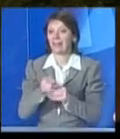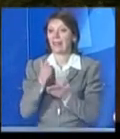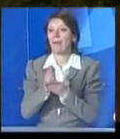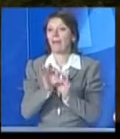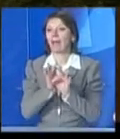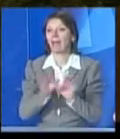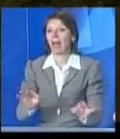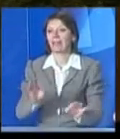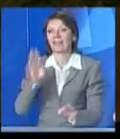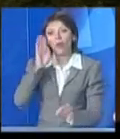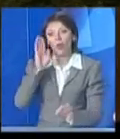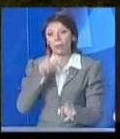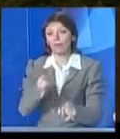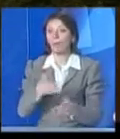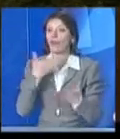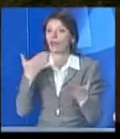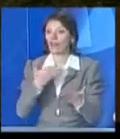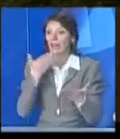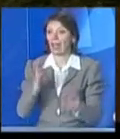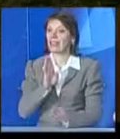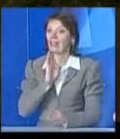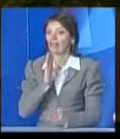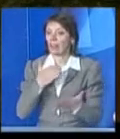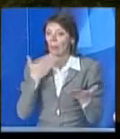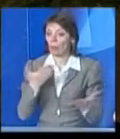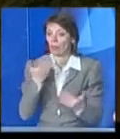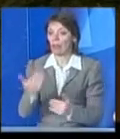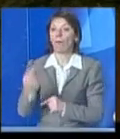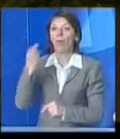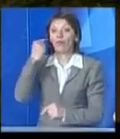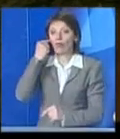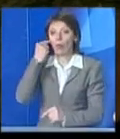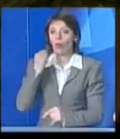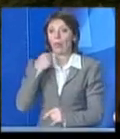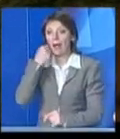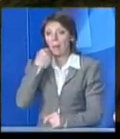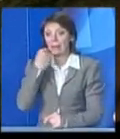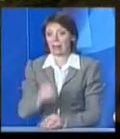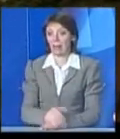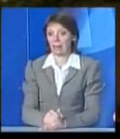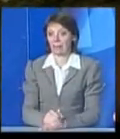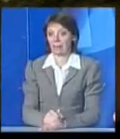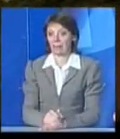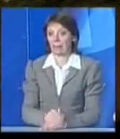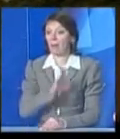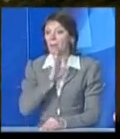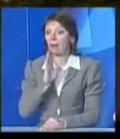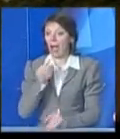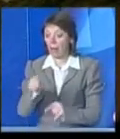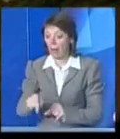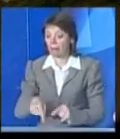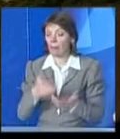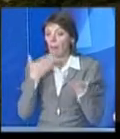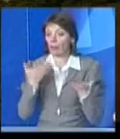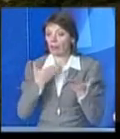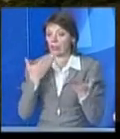хлопчик, мене прочитає, мене дівчинка прочитає, мене почує бабця, мама почитає, тато